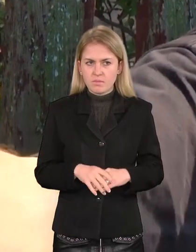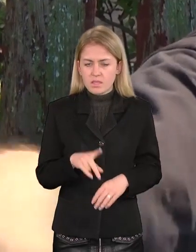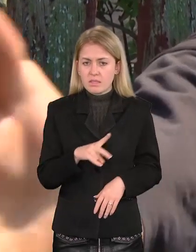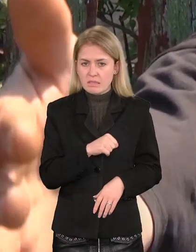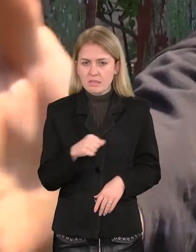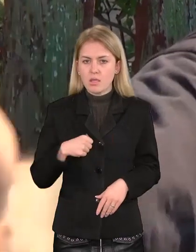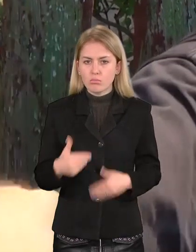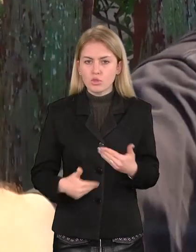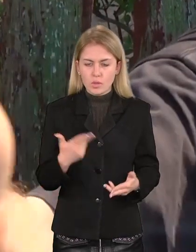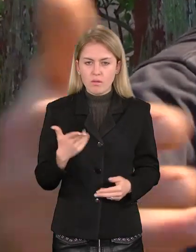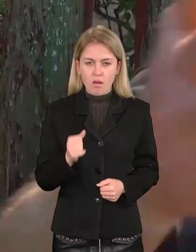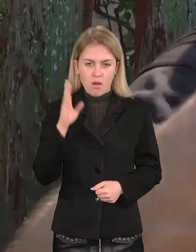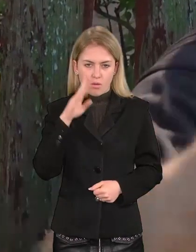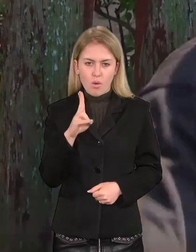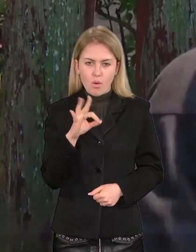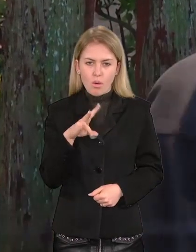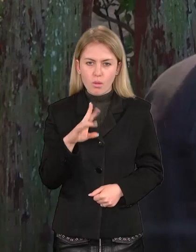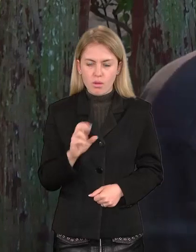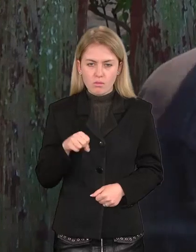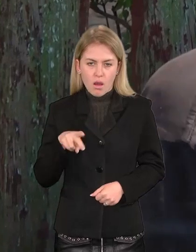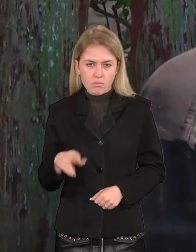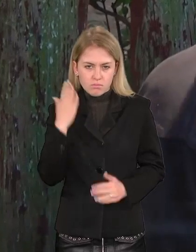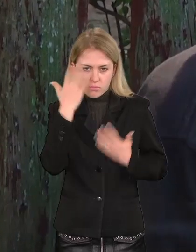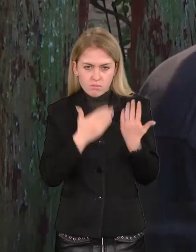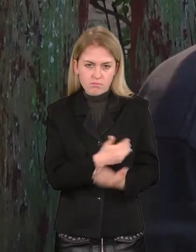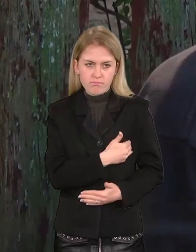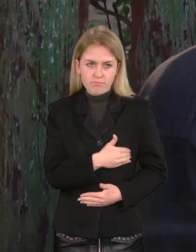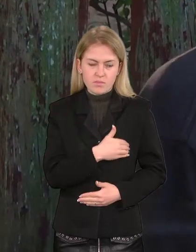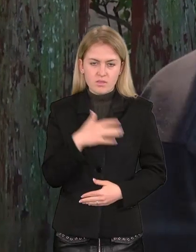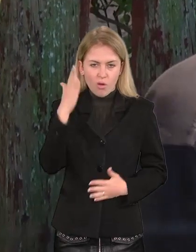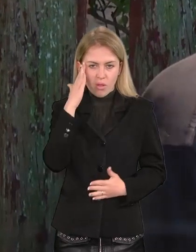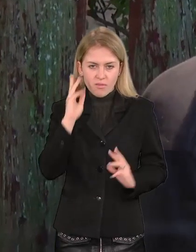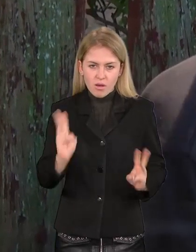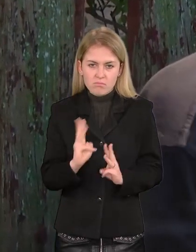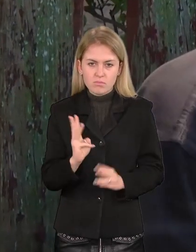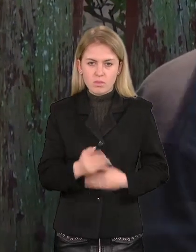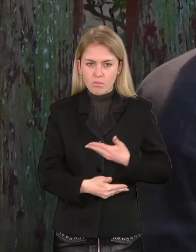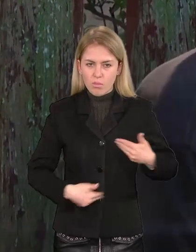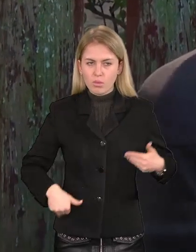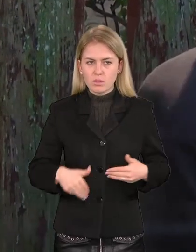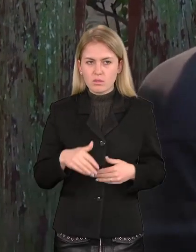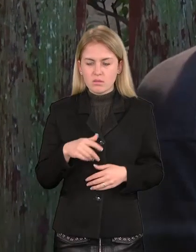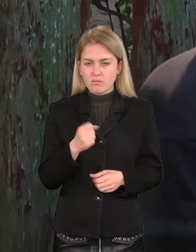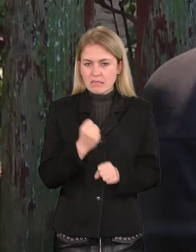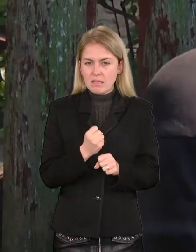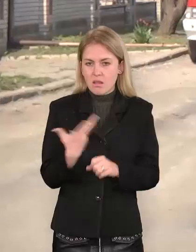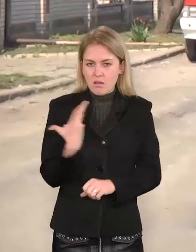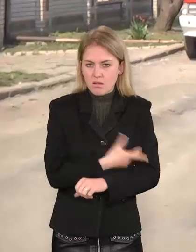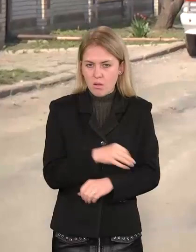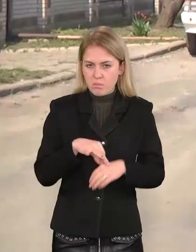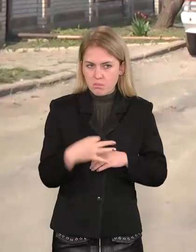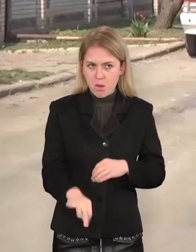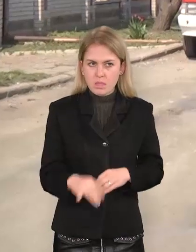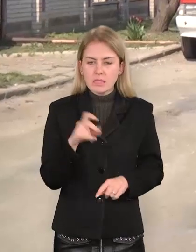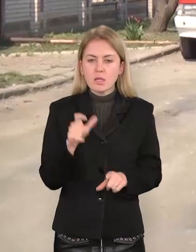Він до колонки підійшов обмиватися, голова опечена і по поясу опечена все. Йому зробили обезболюючі.